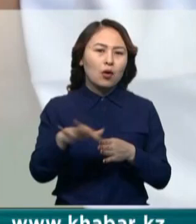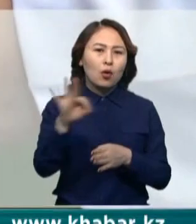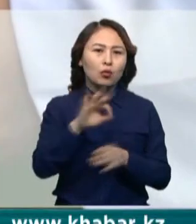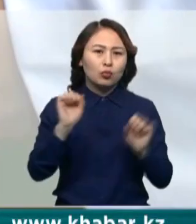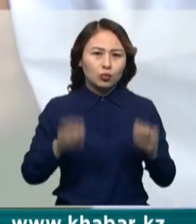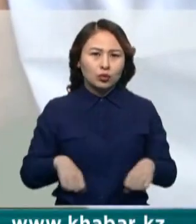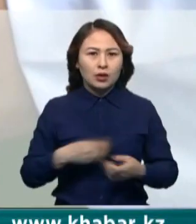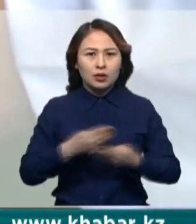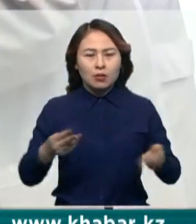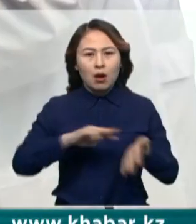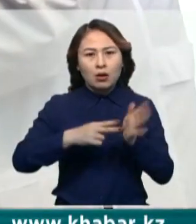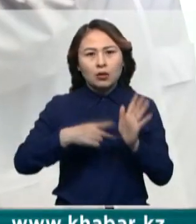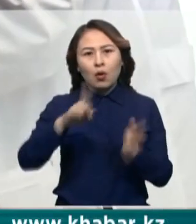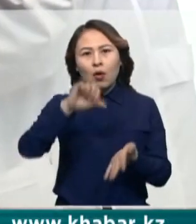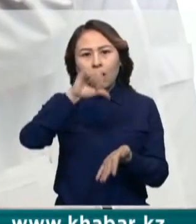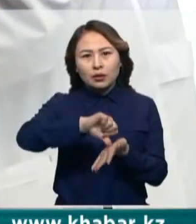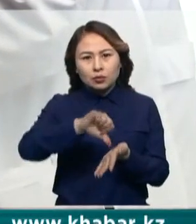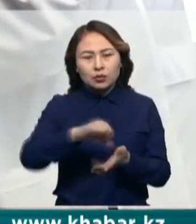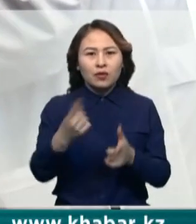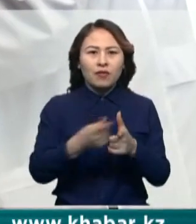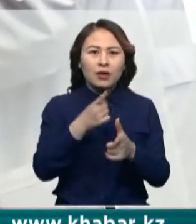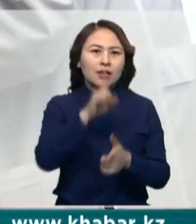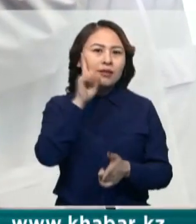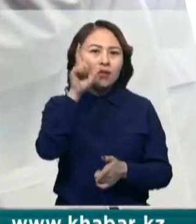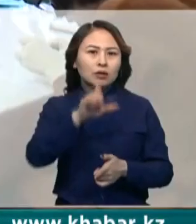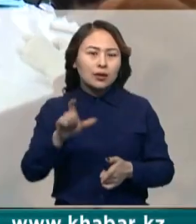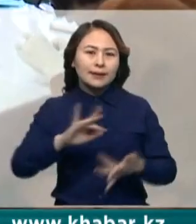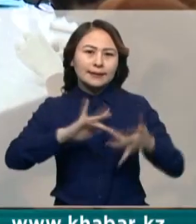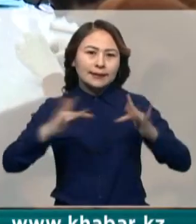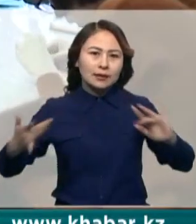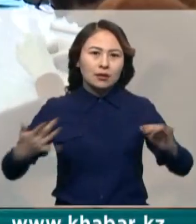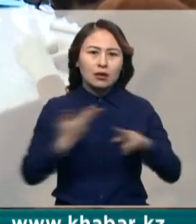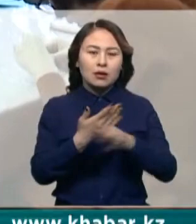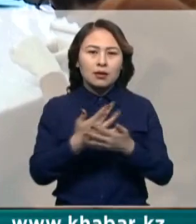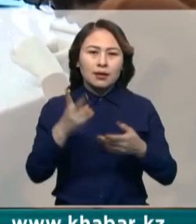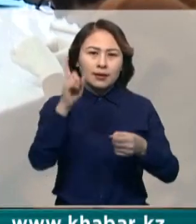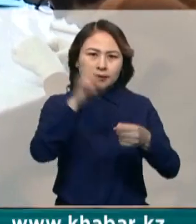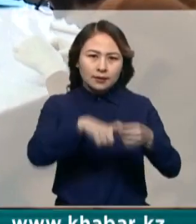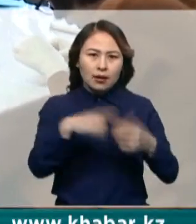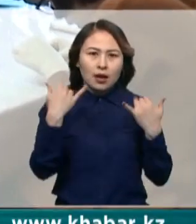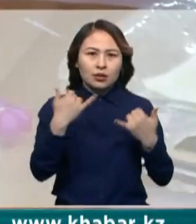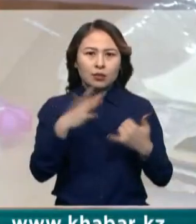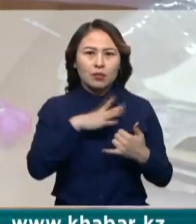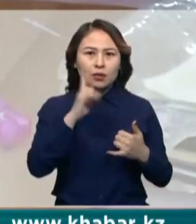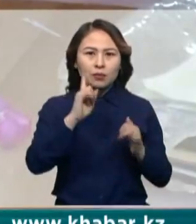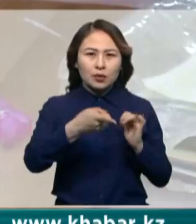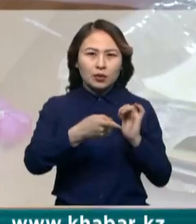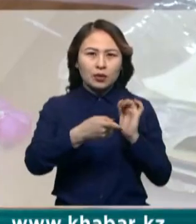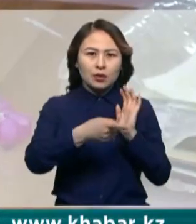қарастырылған. Жобаға қатысушылар әуелі волонтерлардың бірыңғай интернет платформасына тіркелуі қажет. Қазіргі